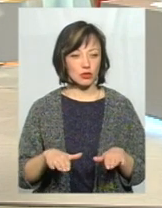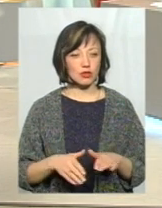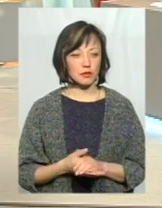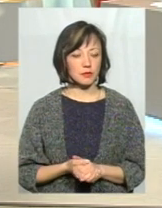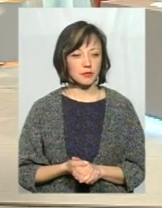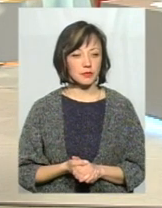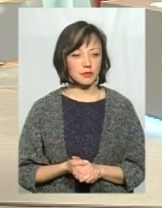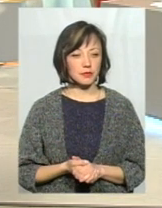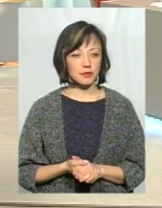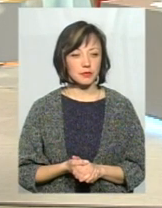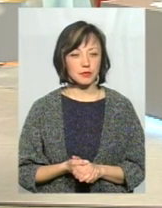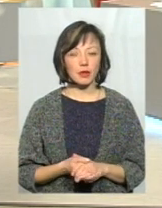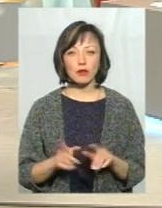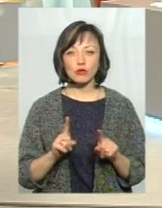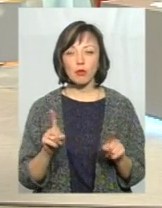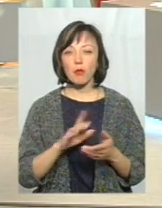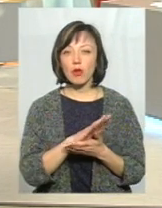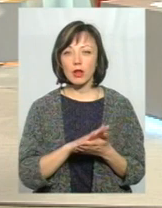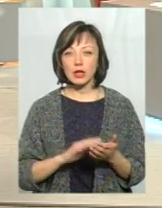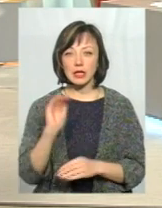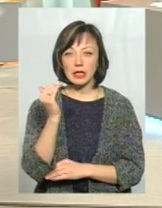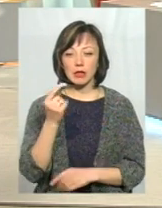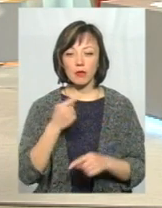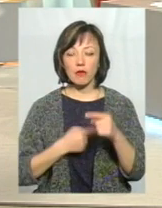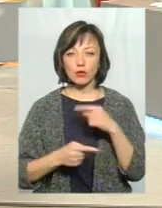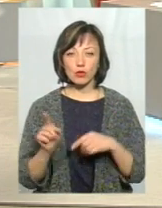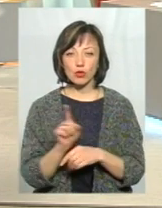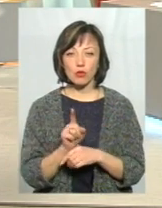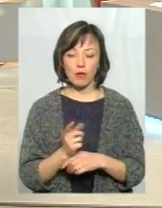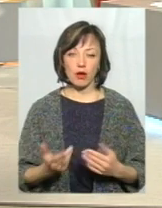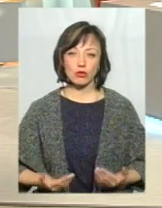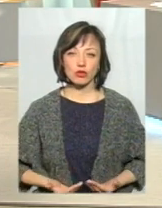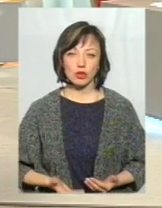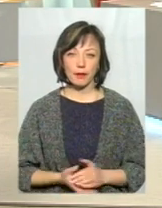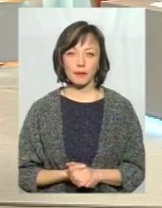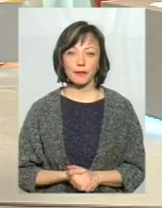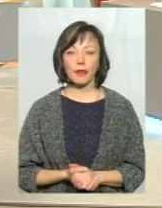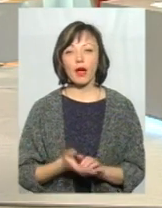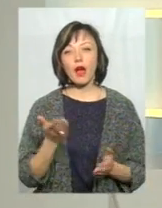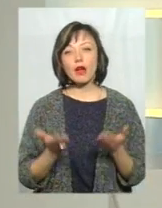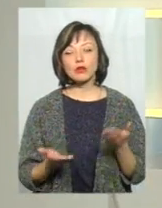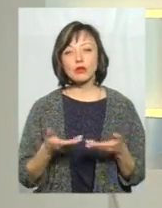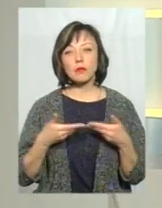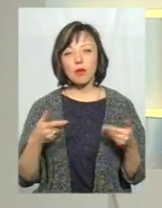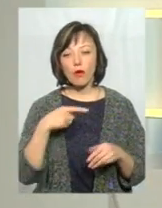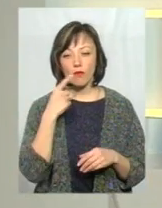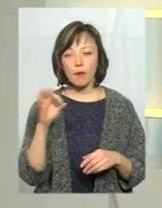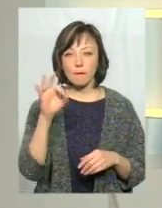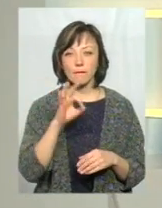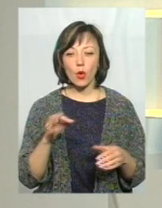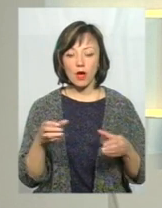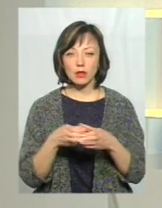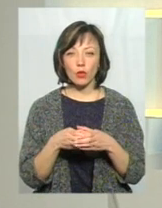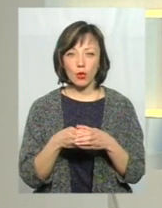забрати, щоб в подальшому дитина повернулася до нормального життя. Добре, а якщо ми говоримо про